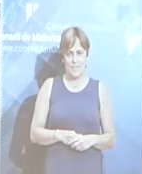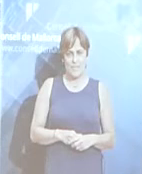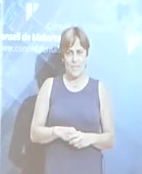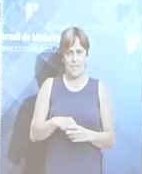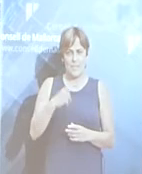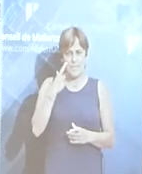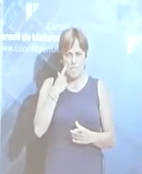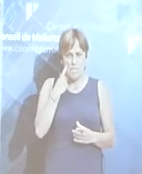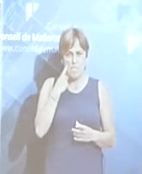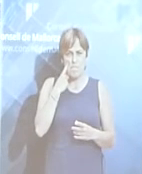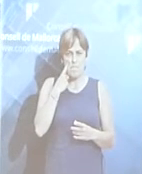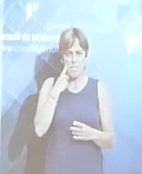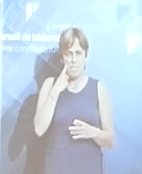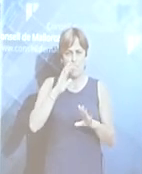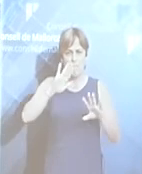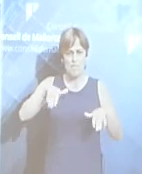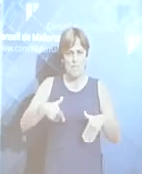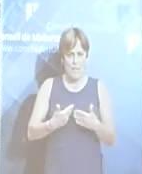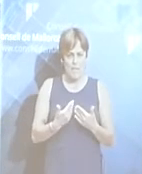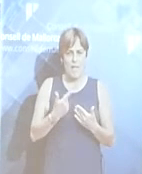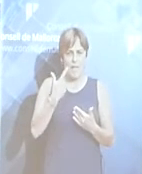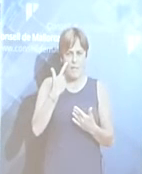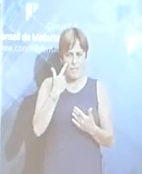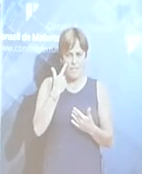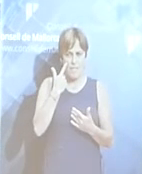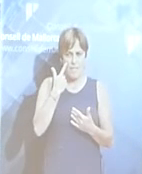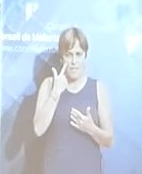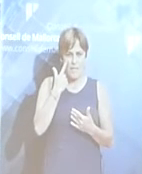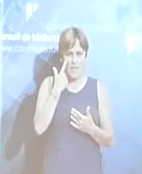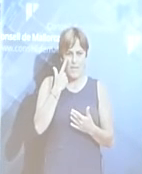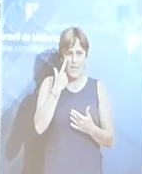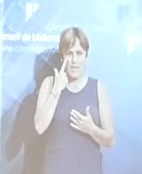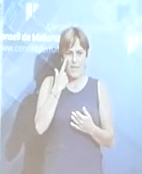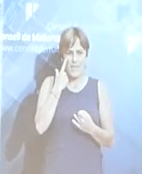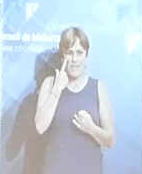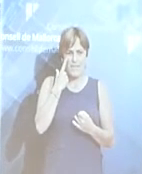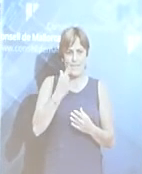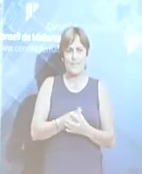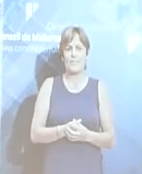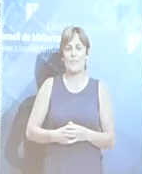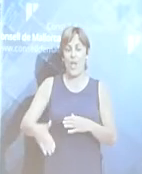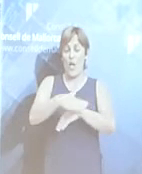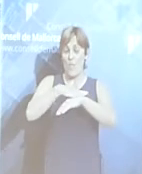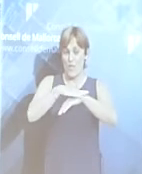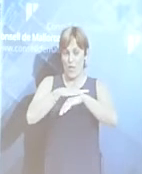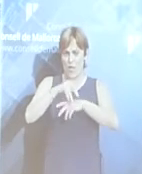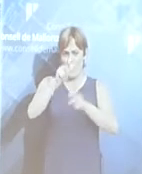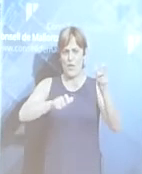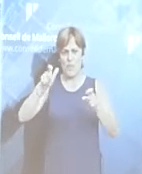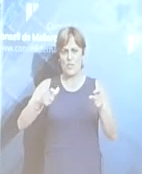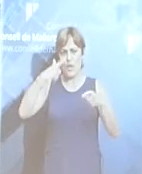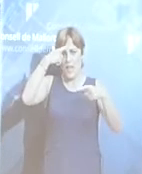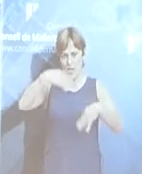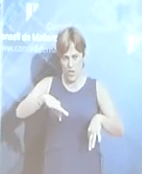he arribat a la conclusió que no saben ben bé que estan mentint. M'explico? És a dir, que en aquest aspecte han